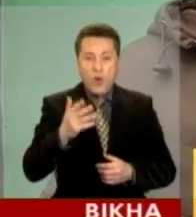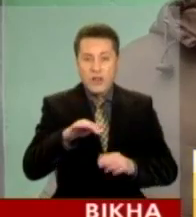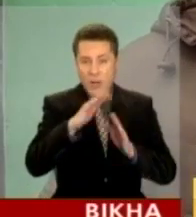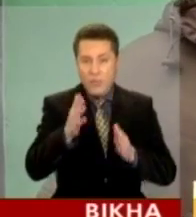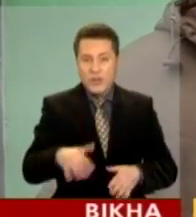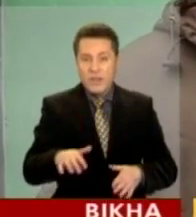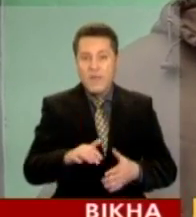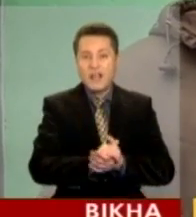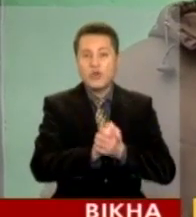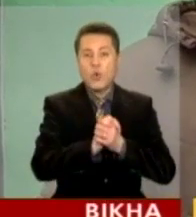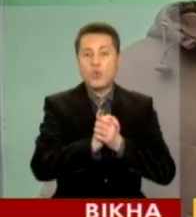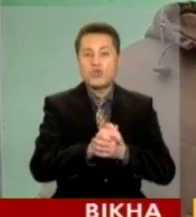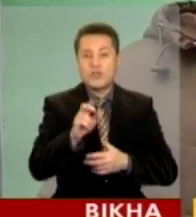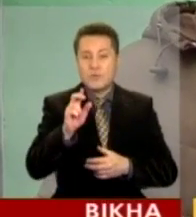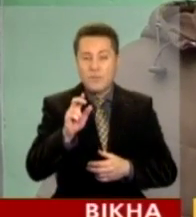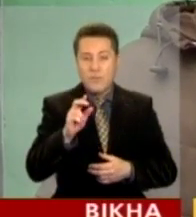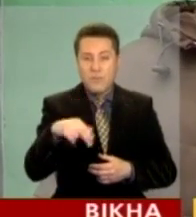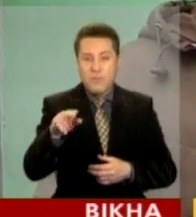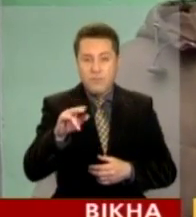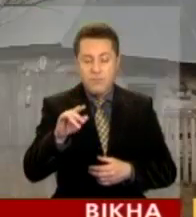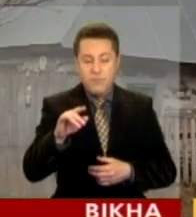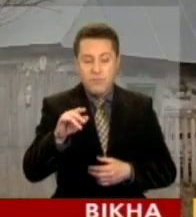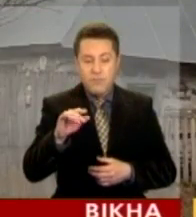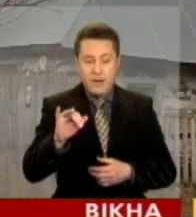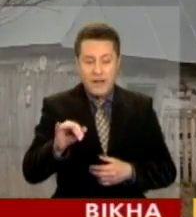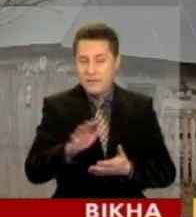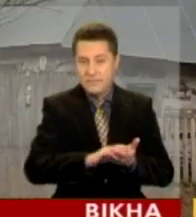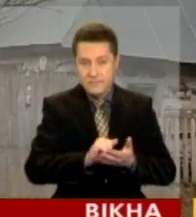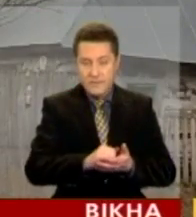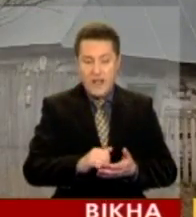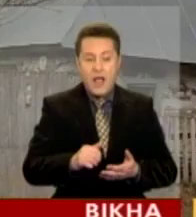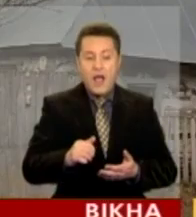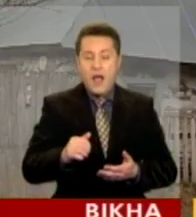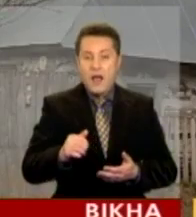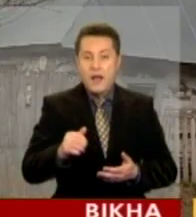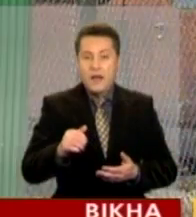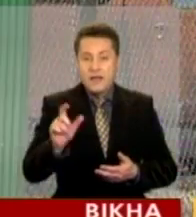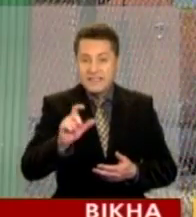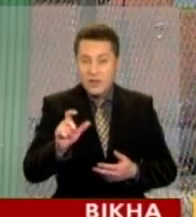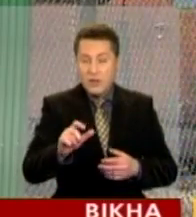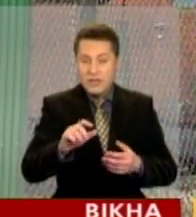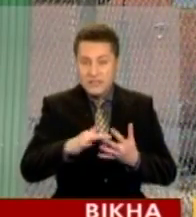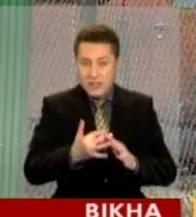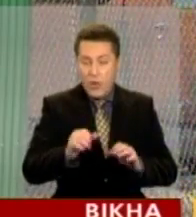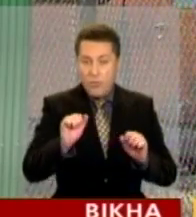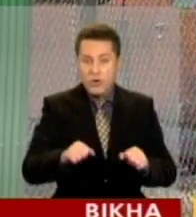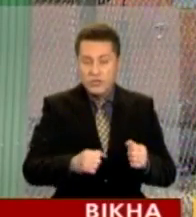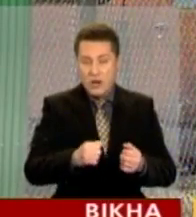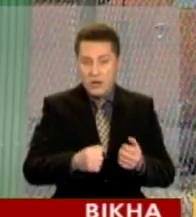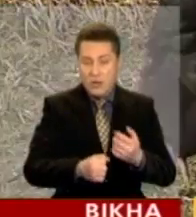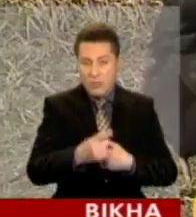у нас дружби, дружби. Не розбрата, а дружби. У те, що Сеньківка може опинитися в епіцентрі розбрату,